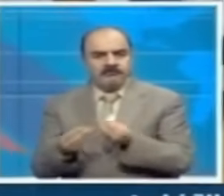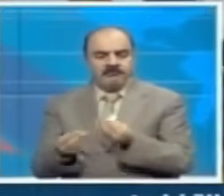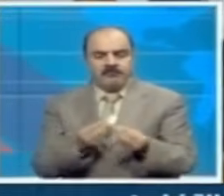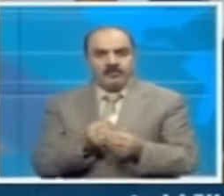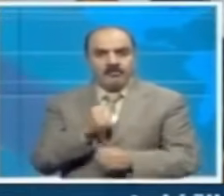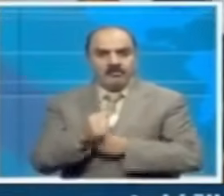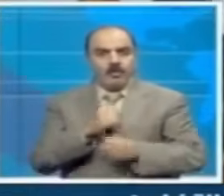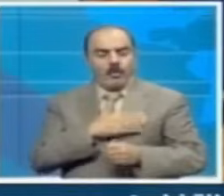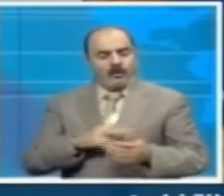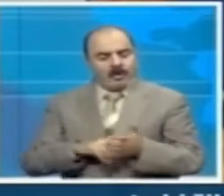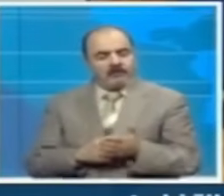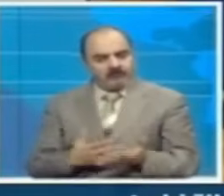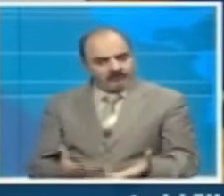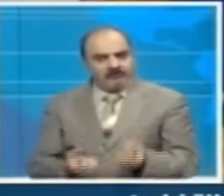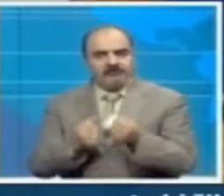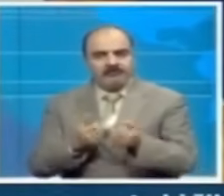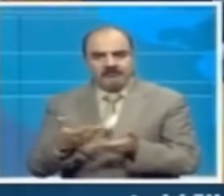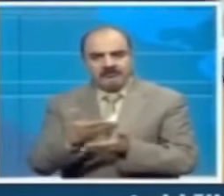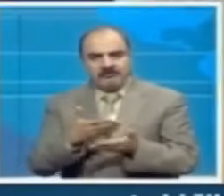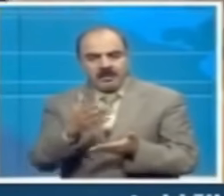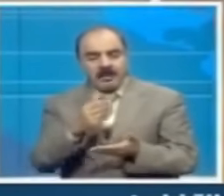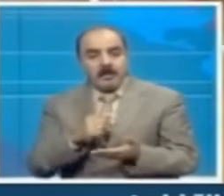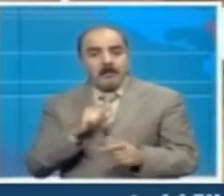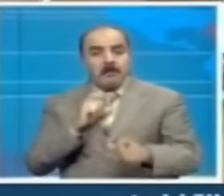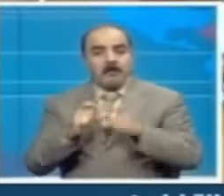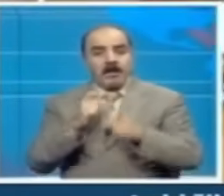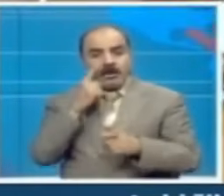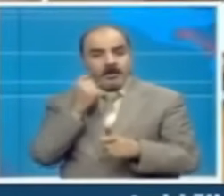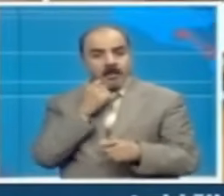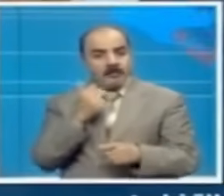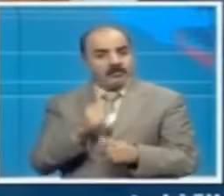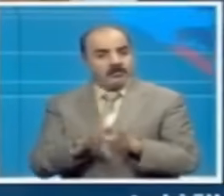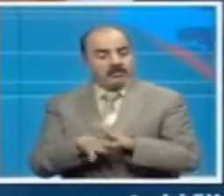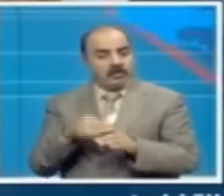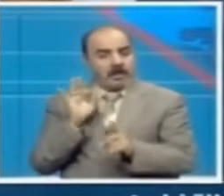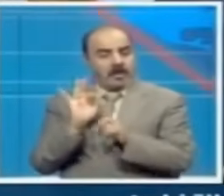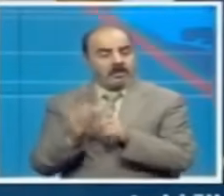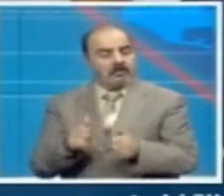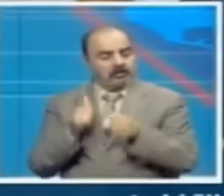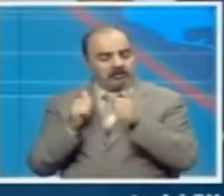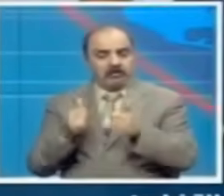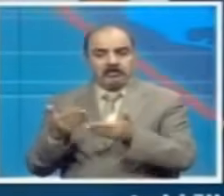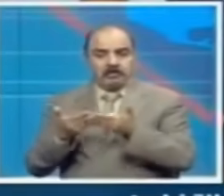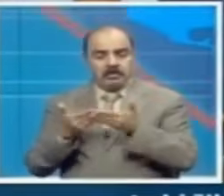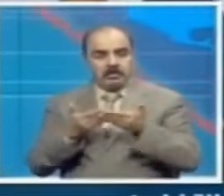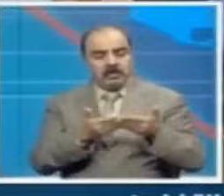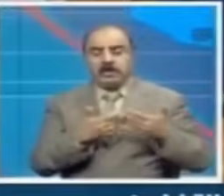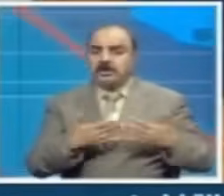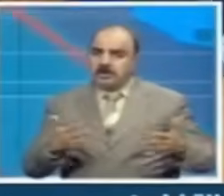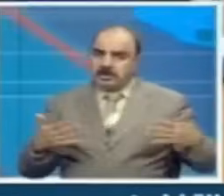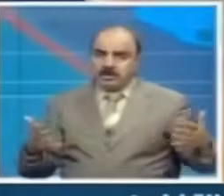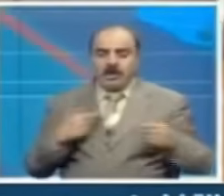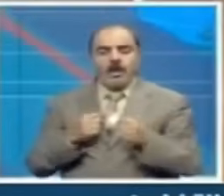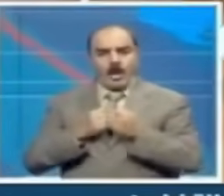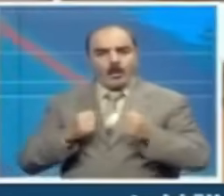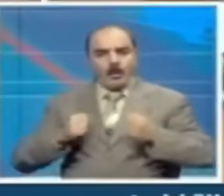جهود الحكومة لتعزيز الدور المجتمعي لبنك ناصر ومشروعات البنك الهادفة للتمكين الاقتصادي والتوسع